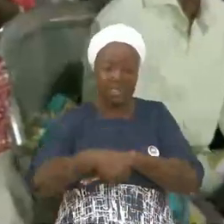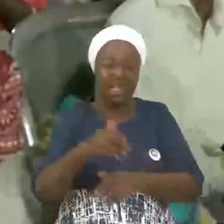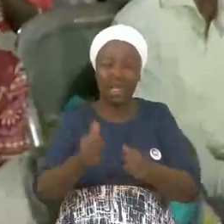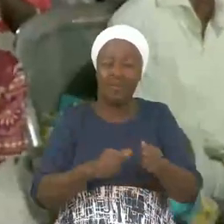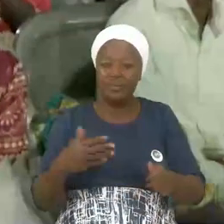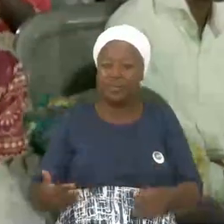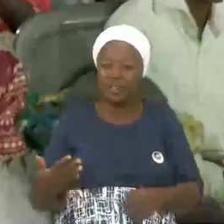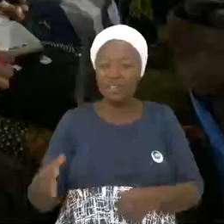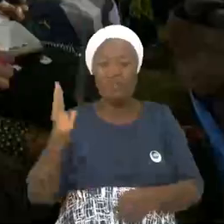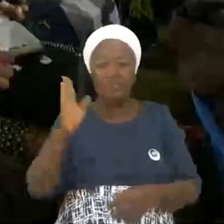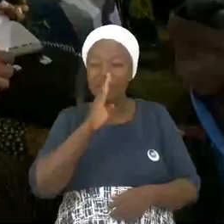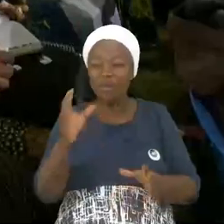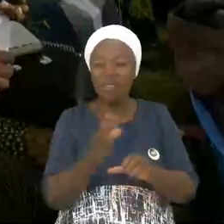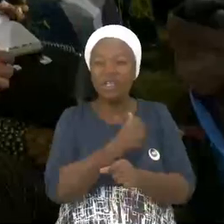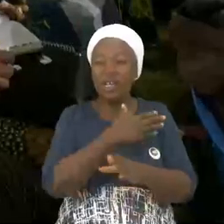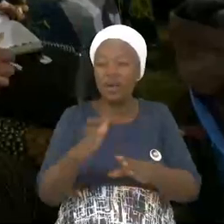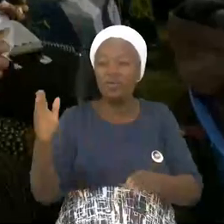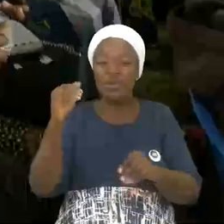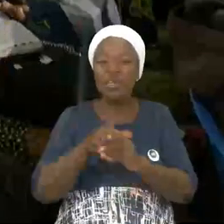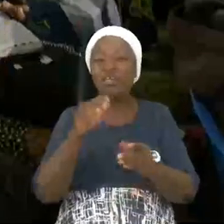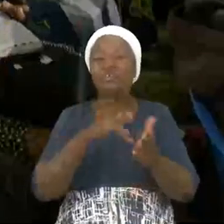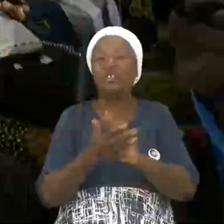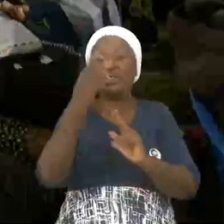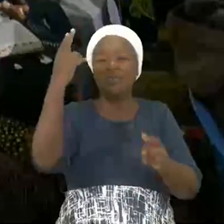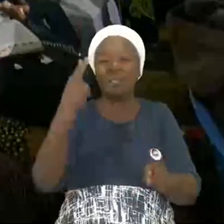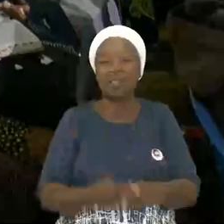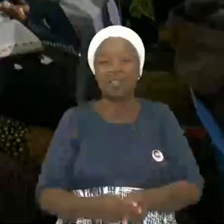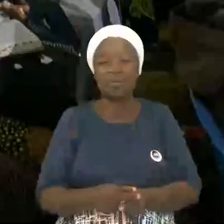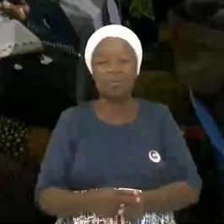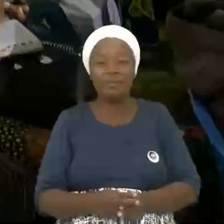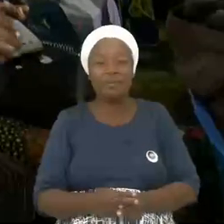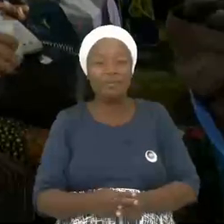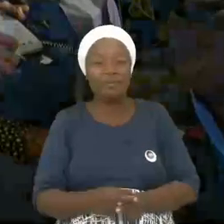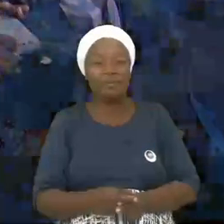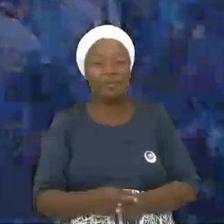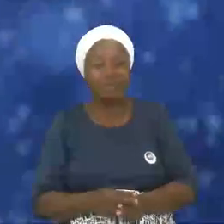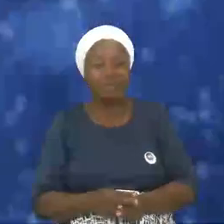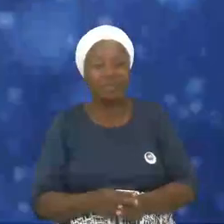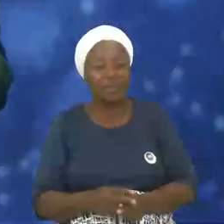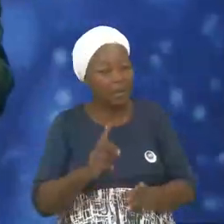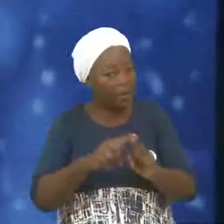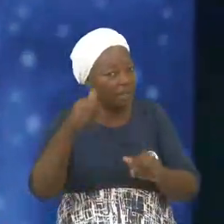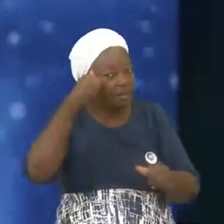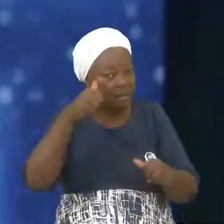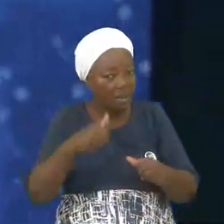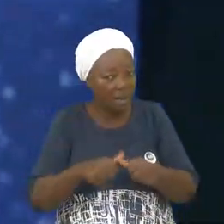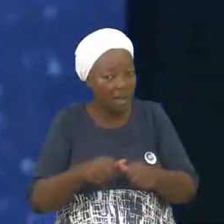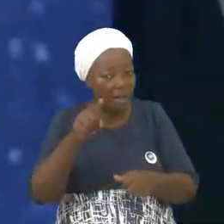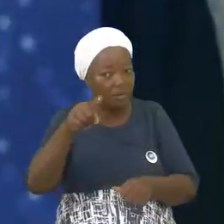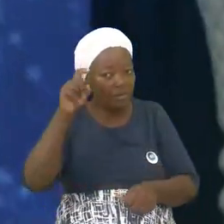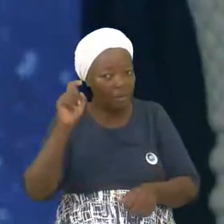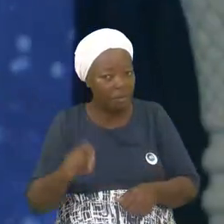a empilées dans ta tête ce soir, tout va être ôté au nom de